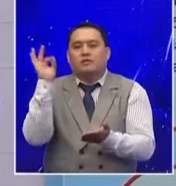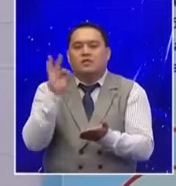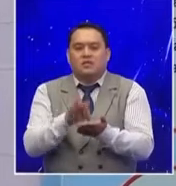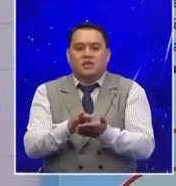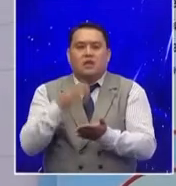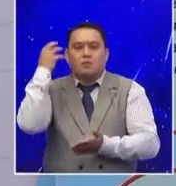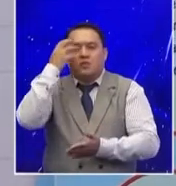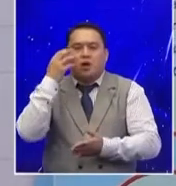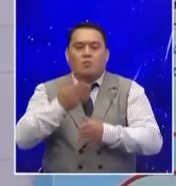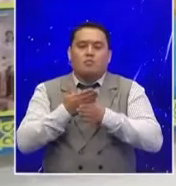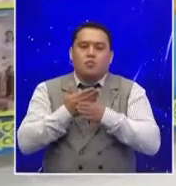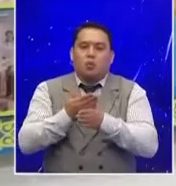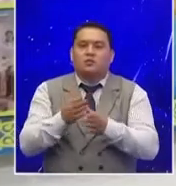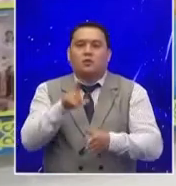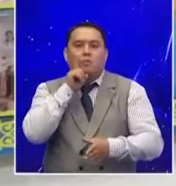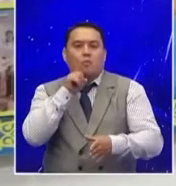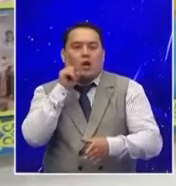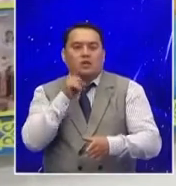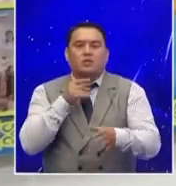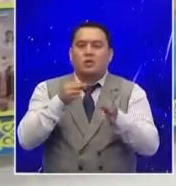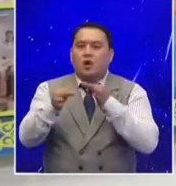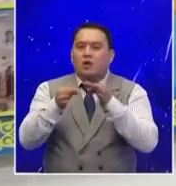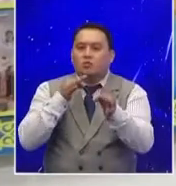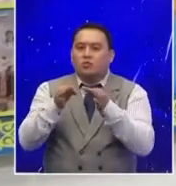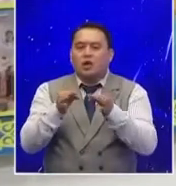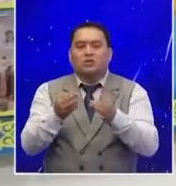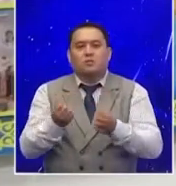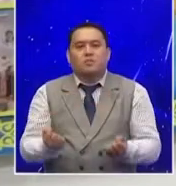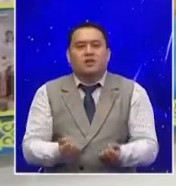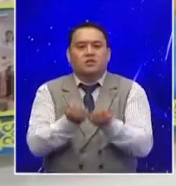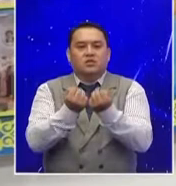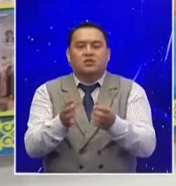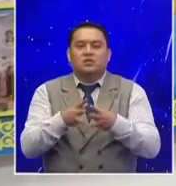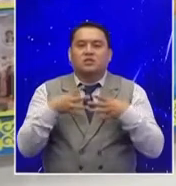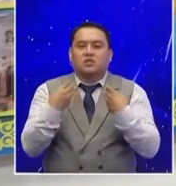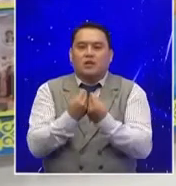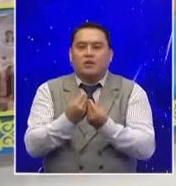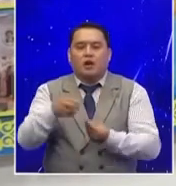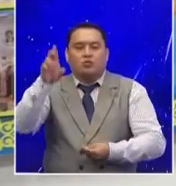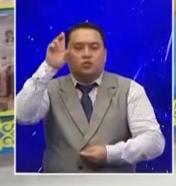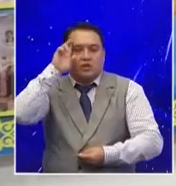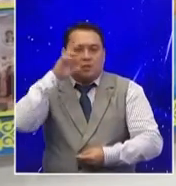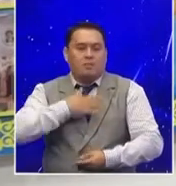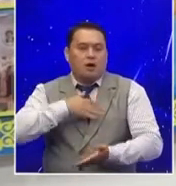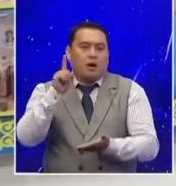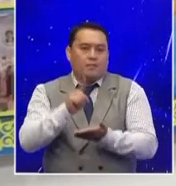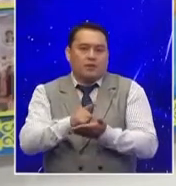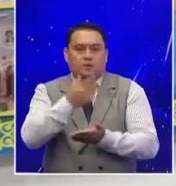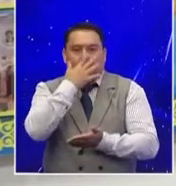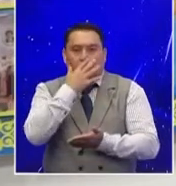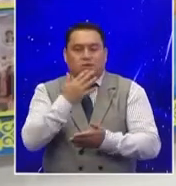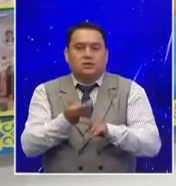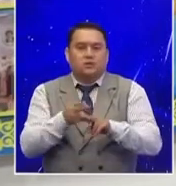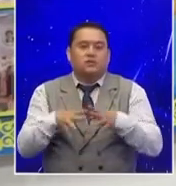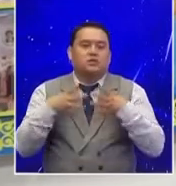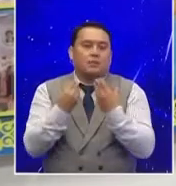психологической молодым семьям, консультации молодым семьям. Чтобы сохранить государство, мы должны сохранить наши